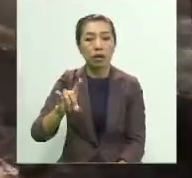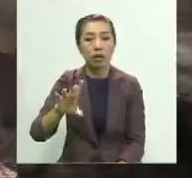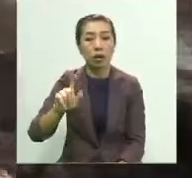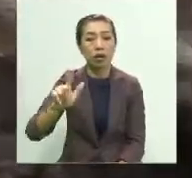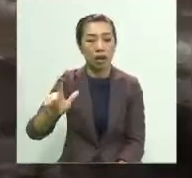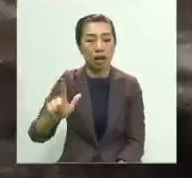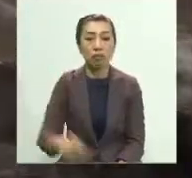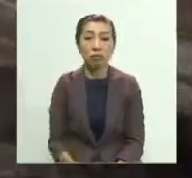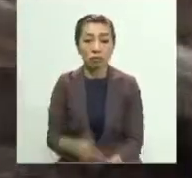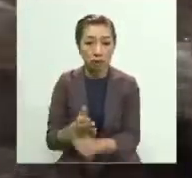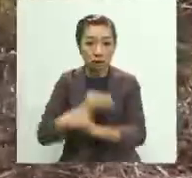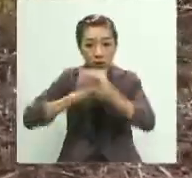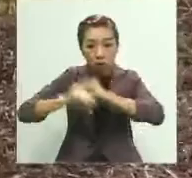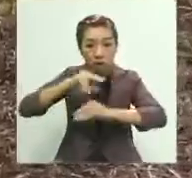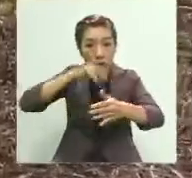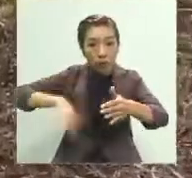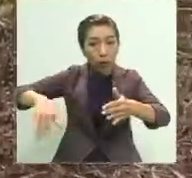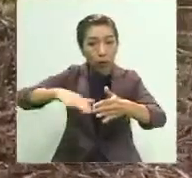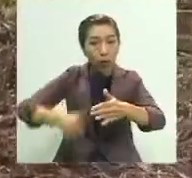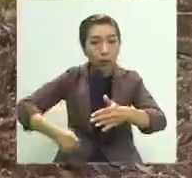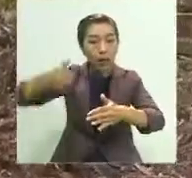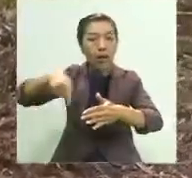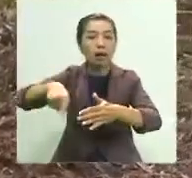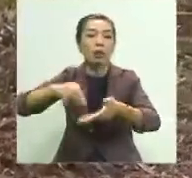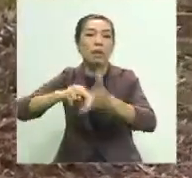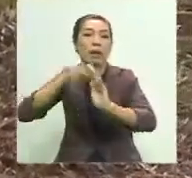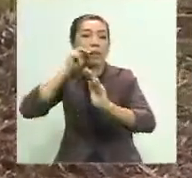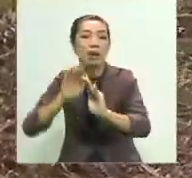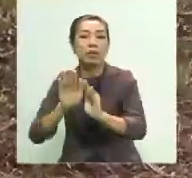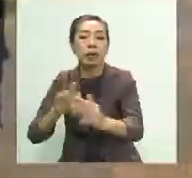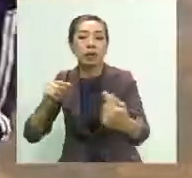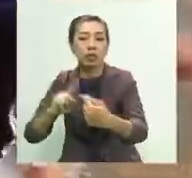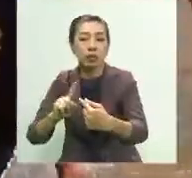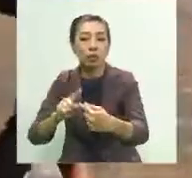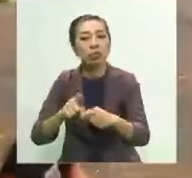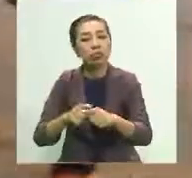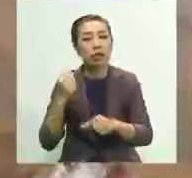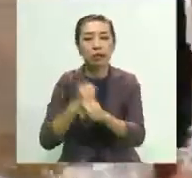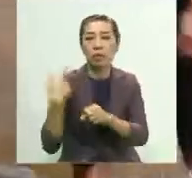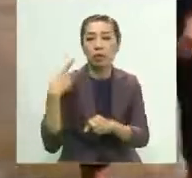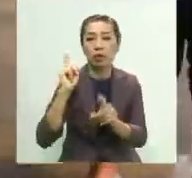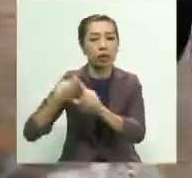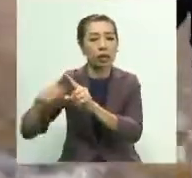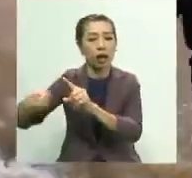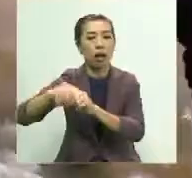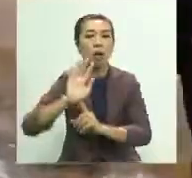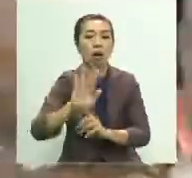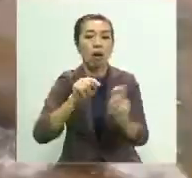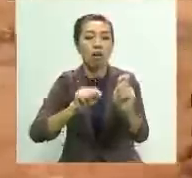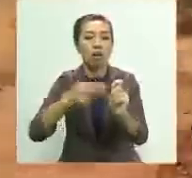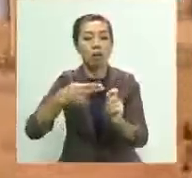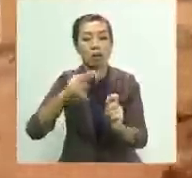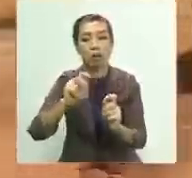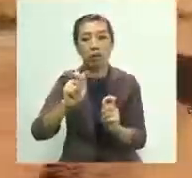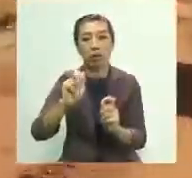ล้านบาทหลังจากก่อสร้างเสร็จนะคะก็จะเป็นแหล่งน้ำต้นทุนสำหรับการอุปโภคและบริโภคในบริเวณอำเภอหนองบัวแด